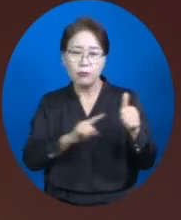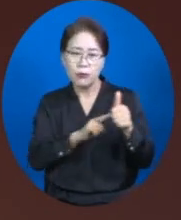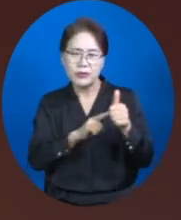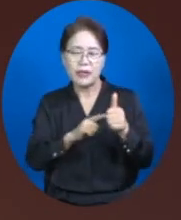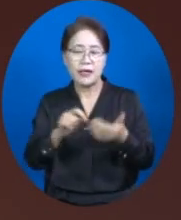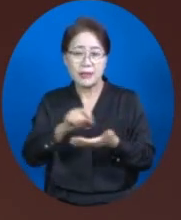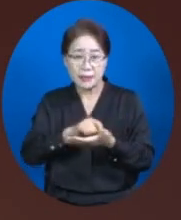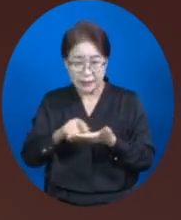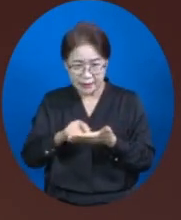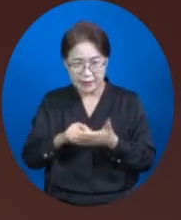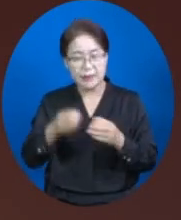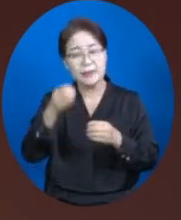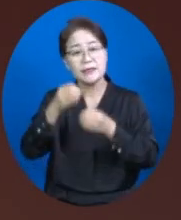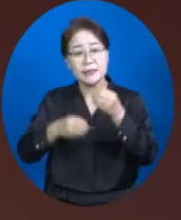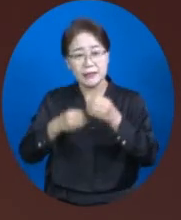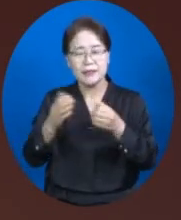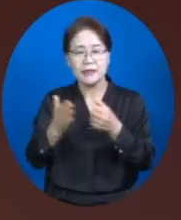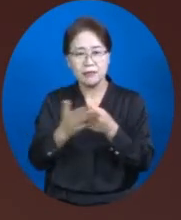때문입니다